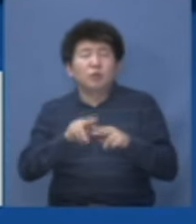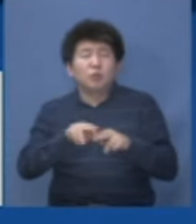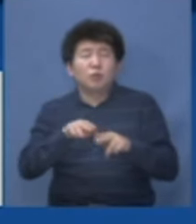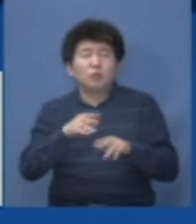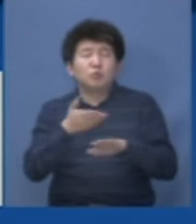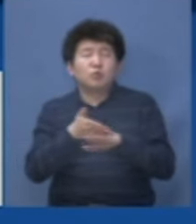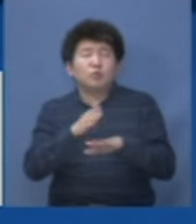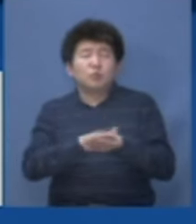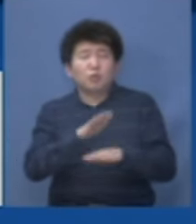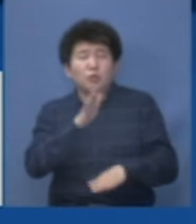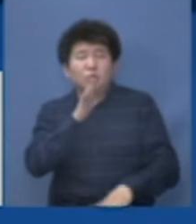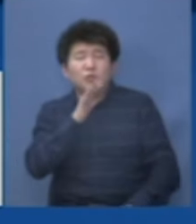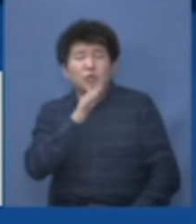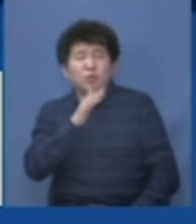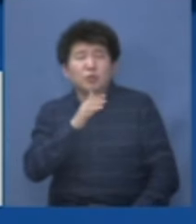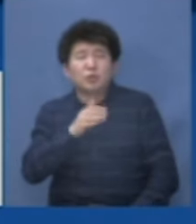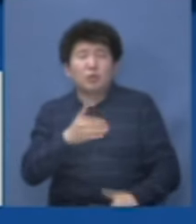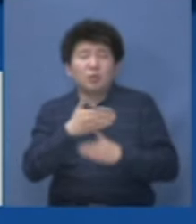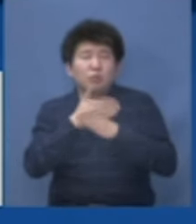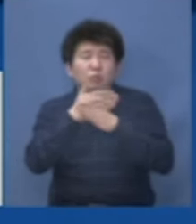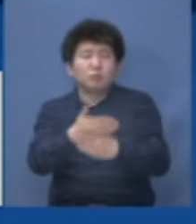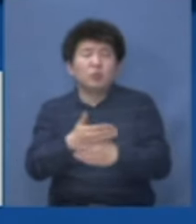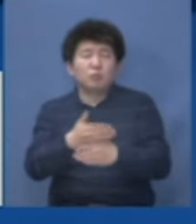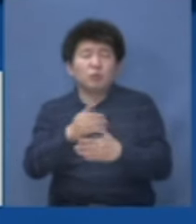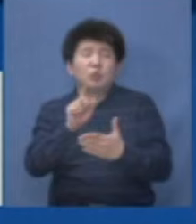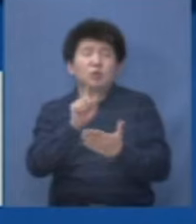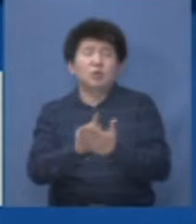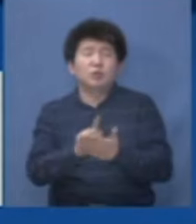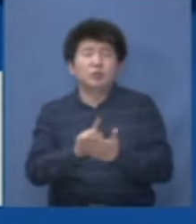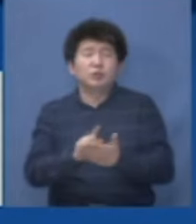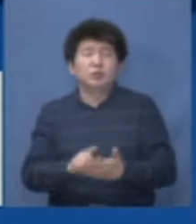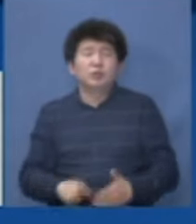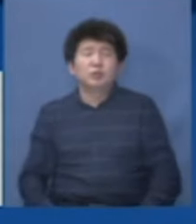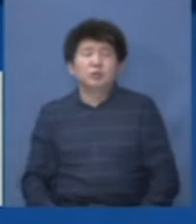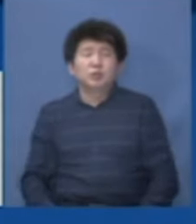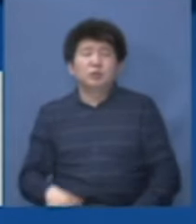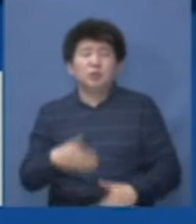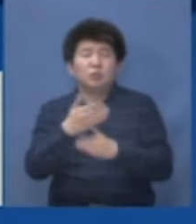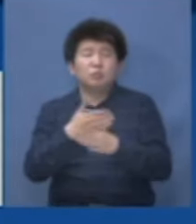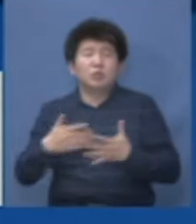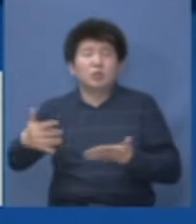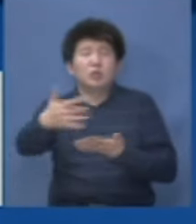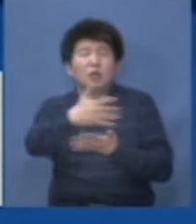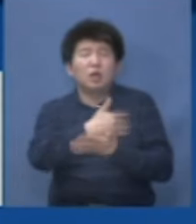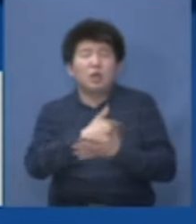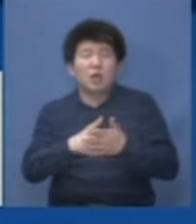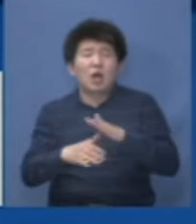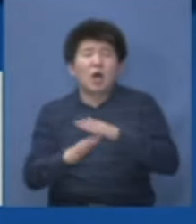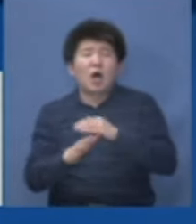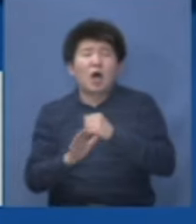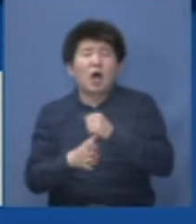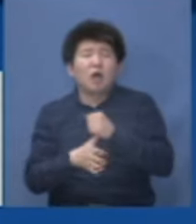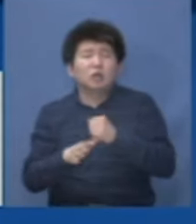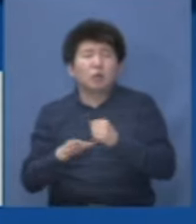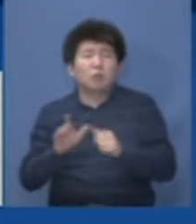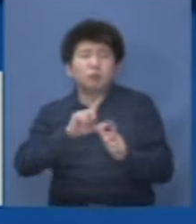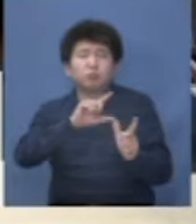жылы сөздің өзі демеу дейді егістің басы қасында жүргендер. Жиналған көмек жүгі Атырауға жол тартты.